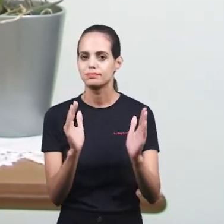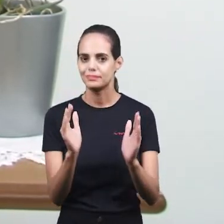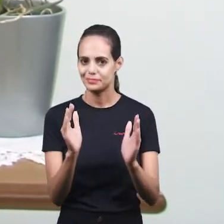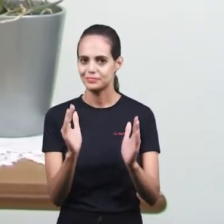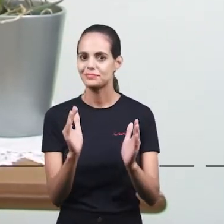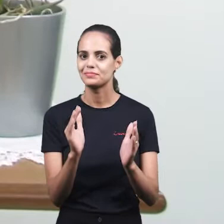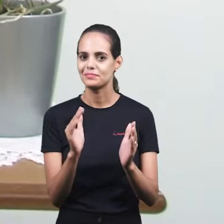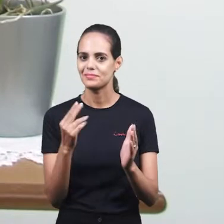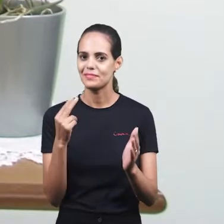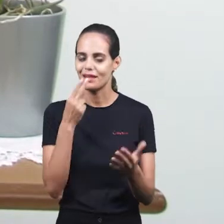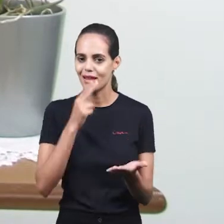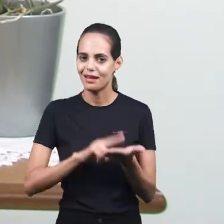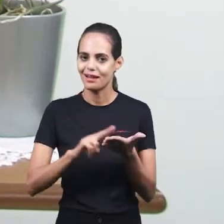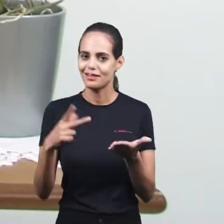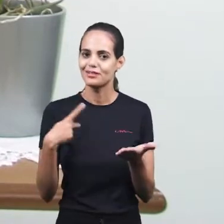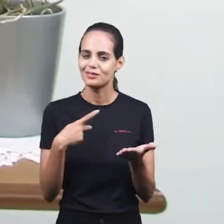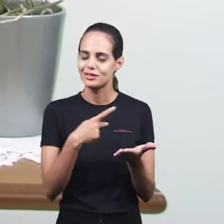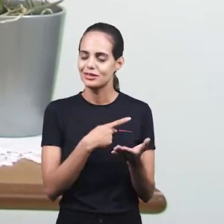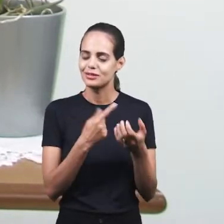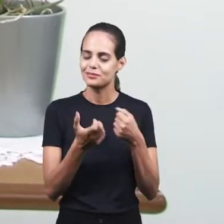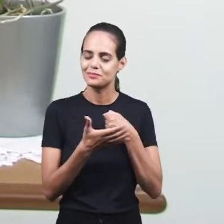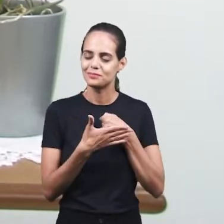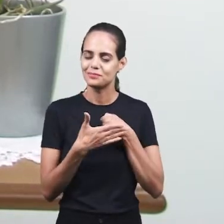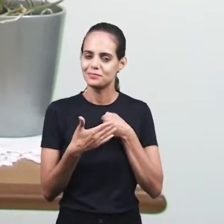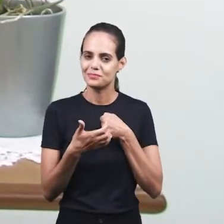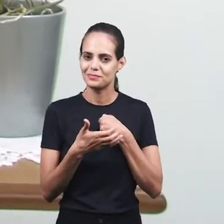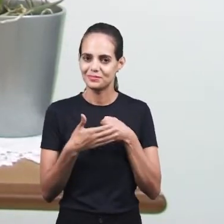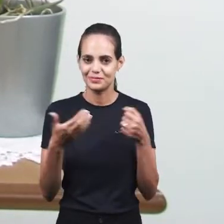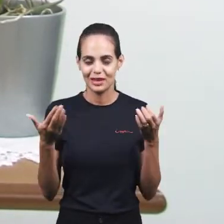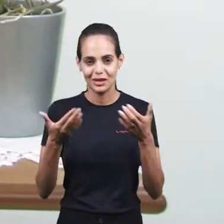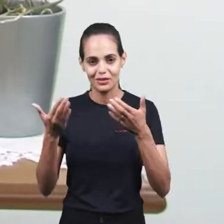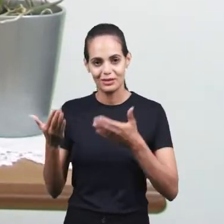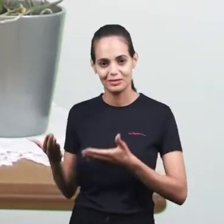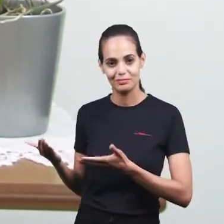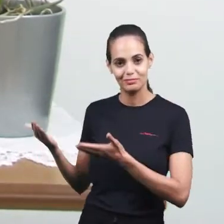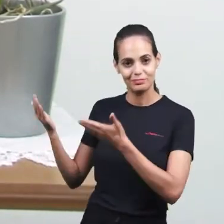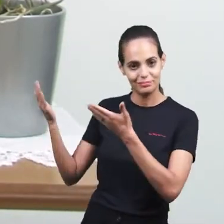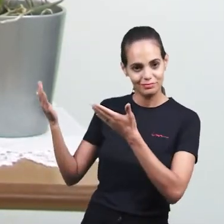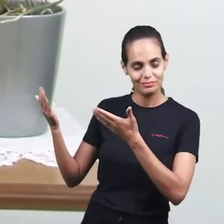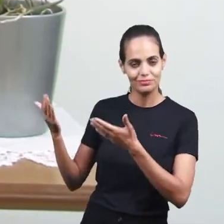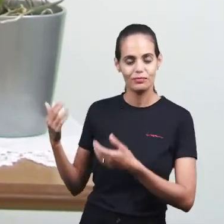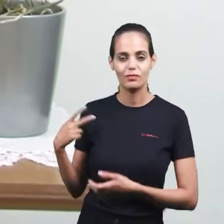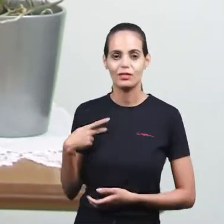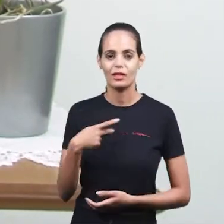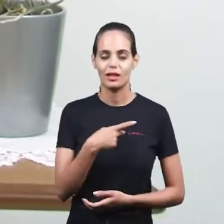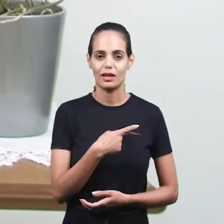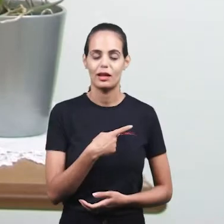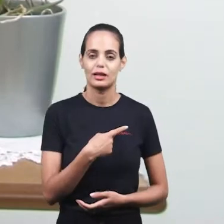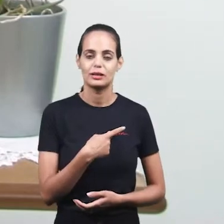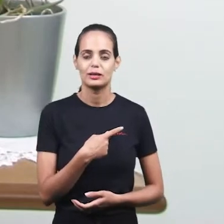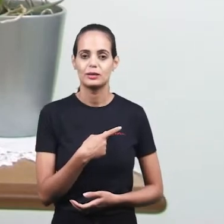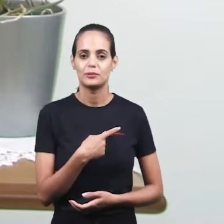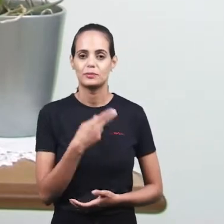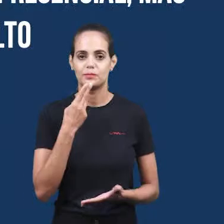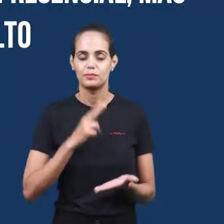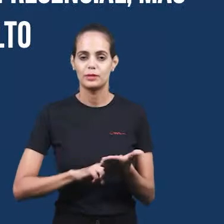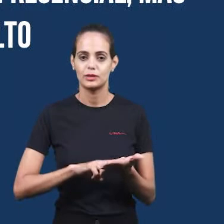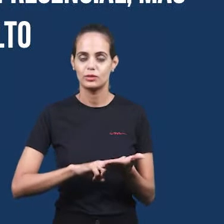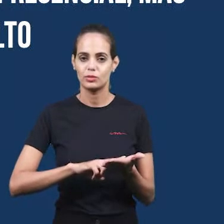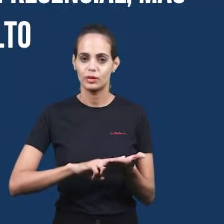письма своим церквям, и их письма являются для всех нас утешением и